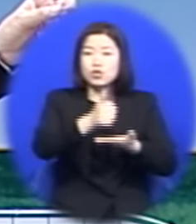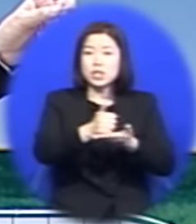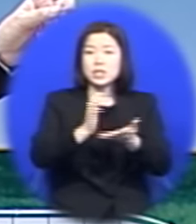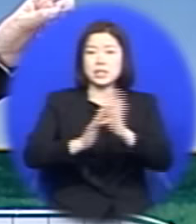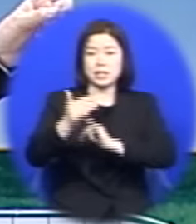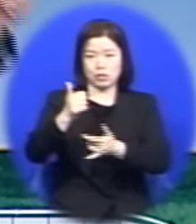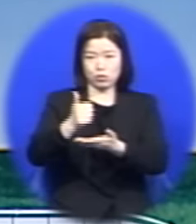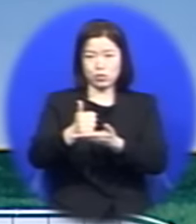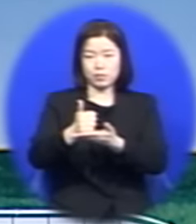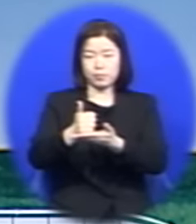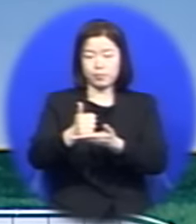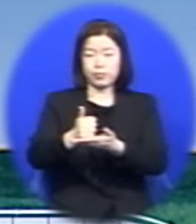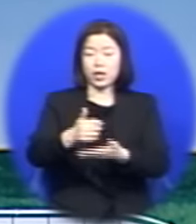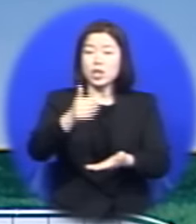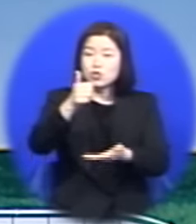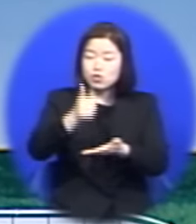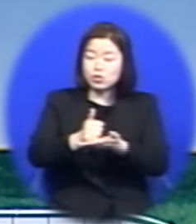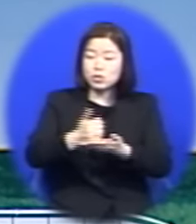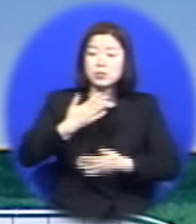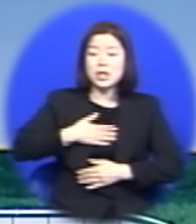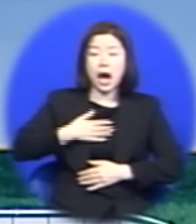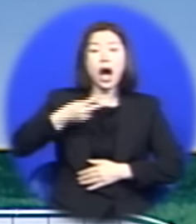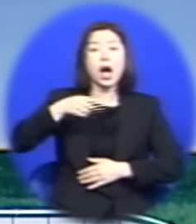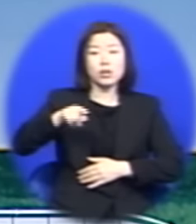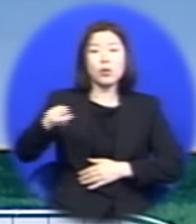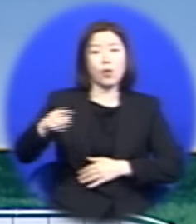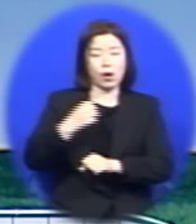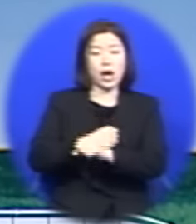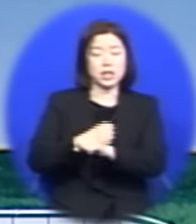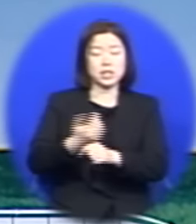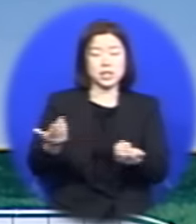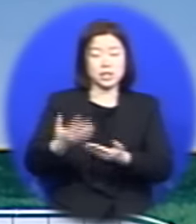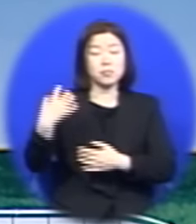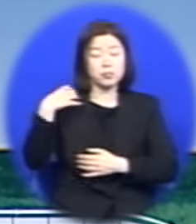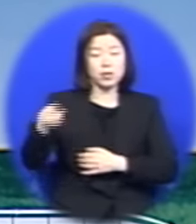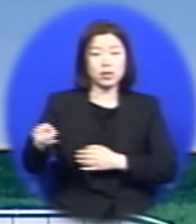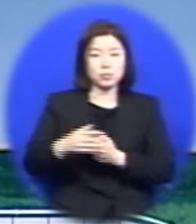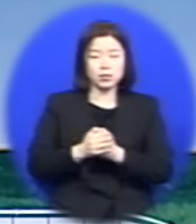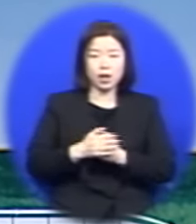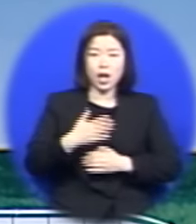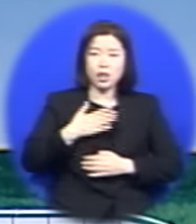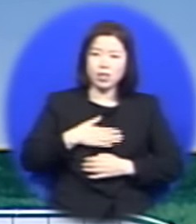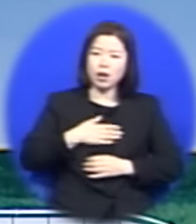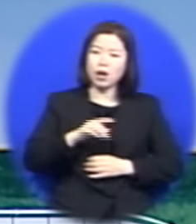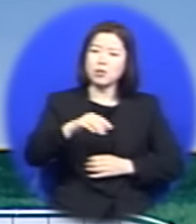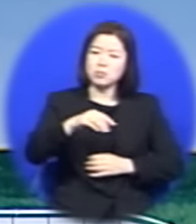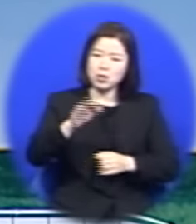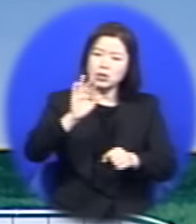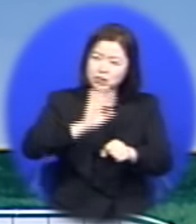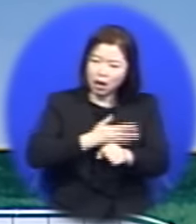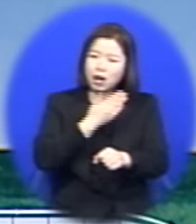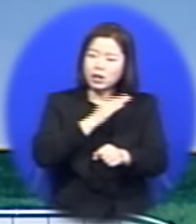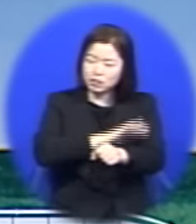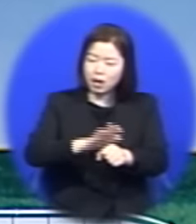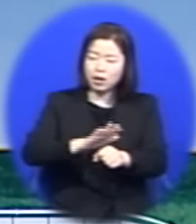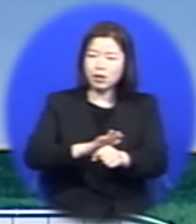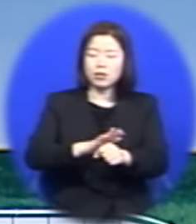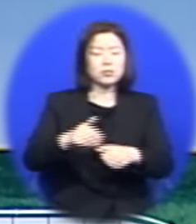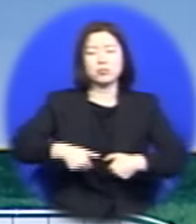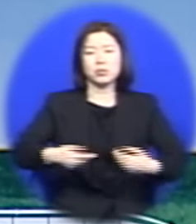예수님이십니다. 주인이 알아서 하실 거잖아요. 내가 왈가왈부 할 필요가 없잖아요.